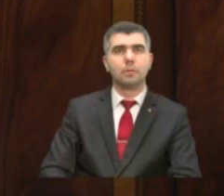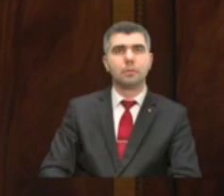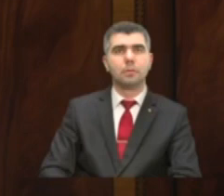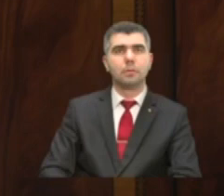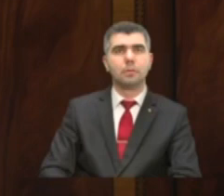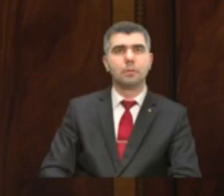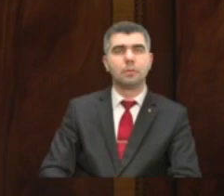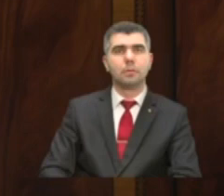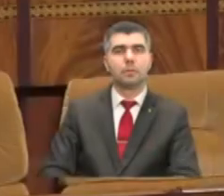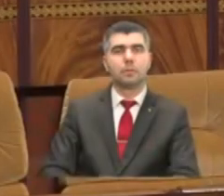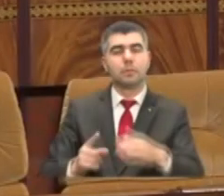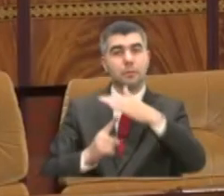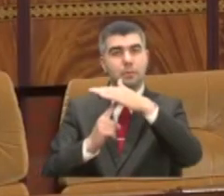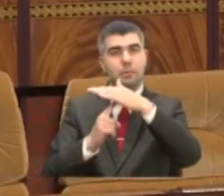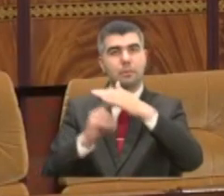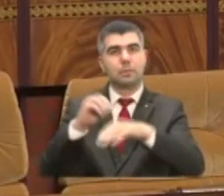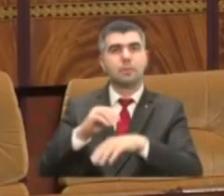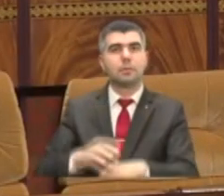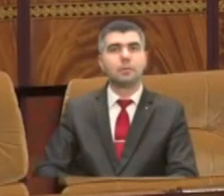سي مبديع،